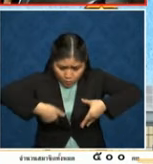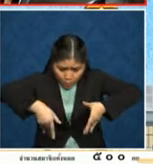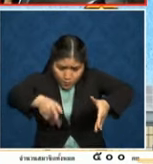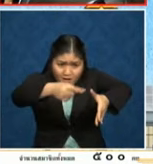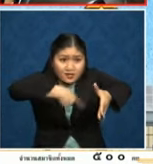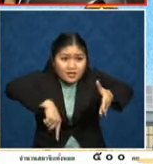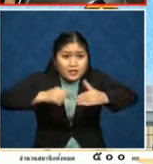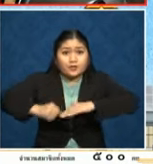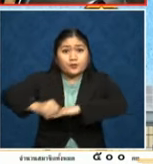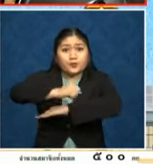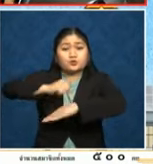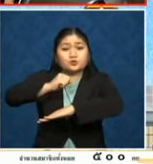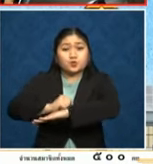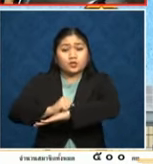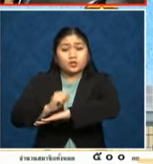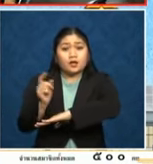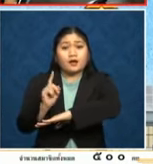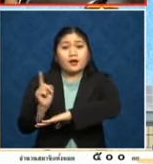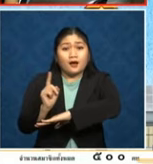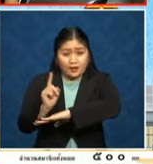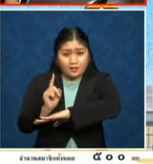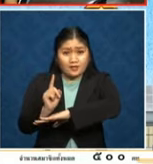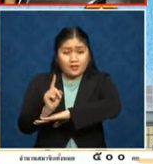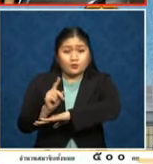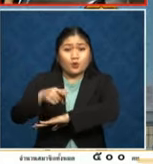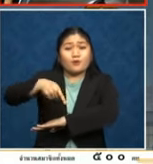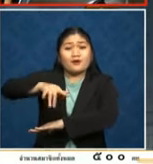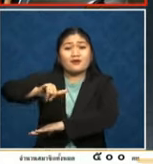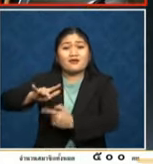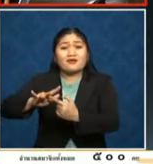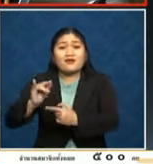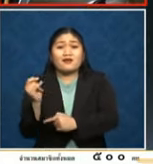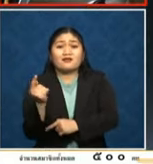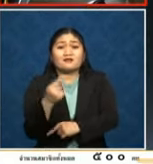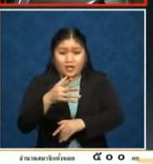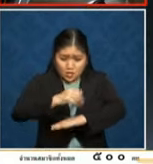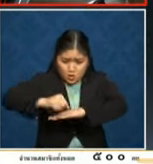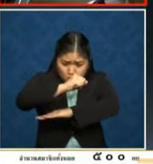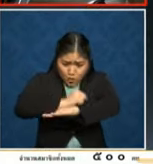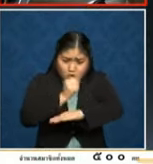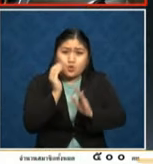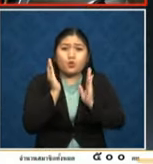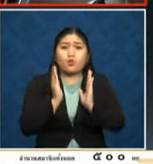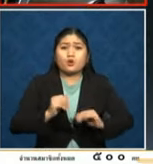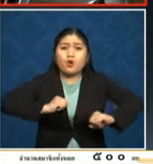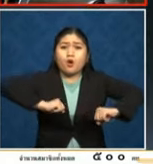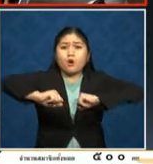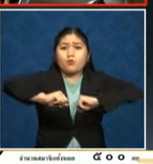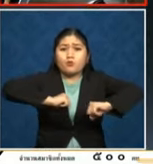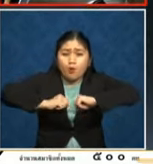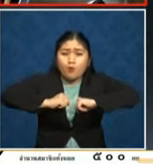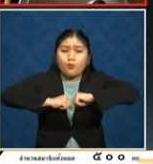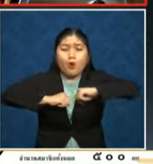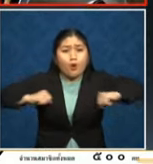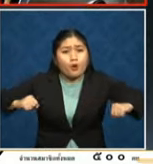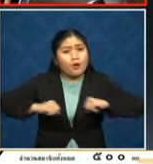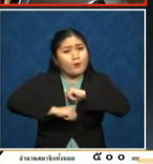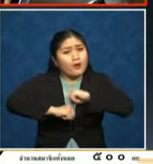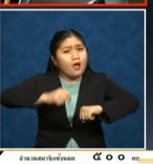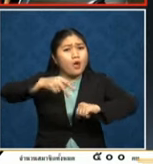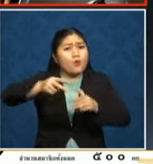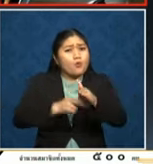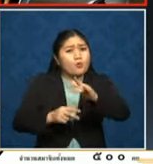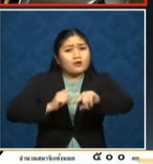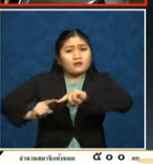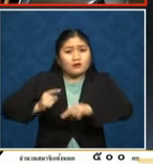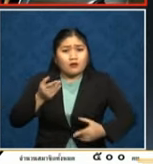วนพญาไทพิรมมีคนออกกำลังกายจำนวนมากนะครับก็ไม่มีทางม้าลายเช่นกันนะครับก็ขอให้ผู้เก็บ